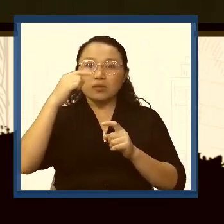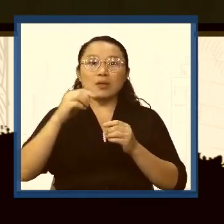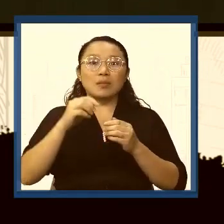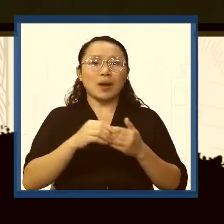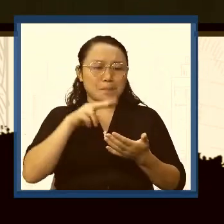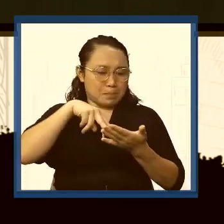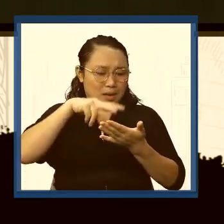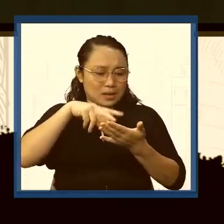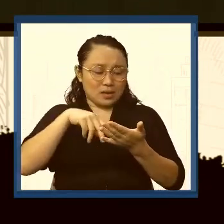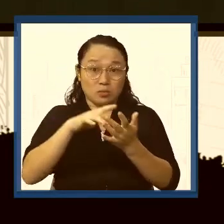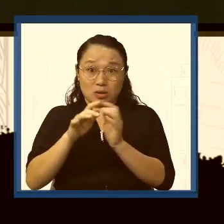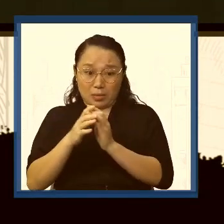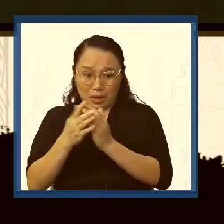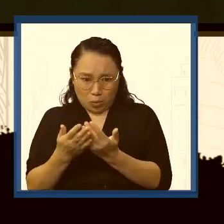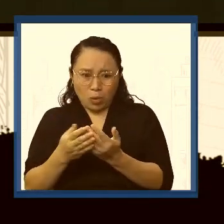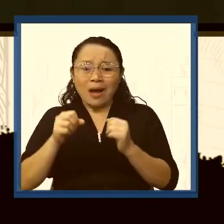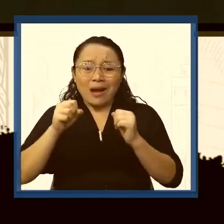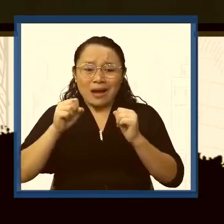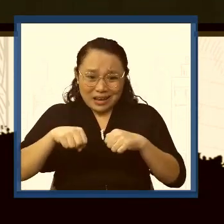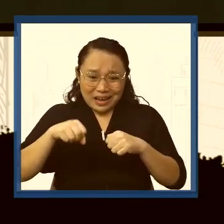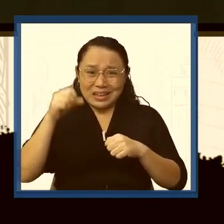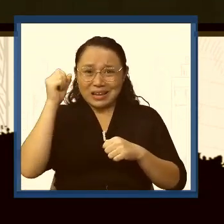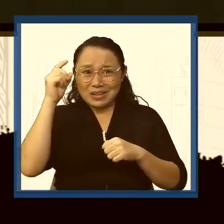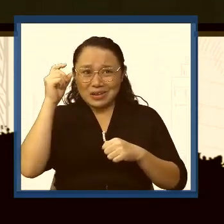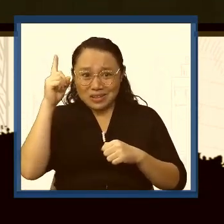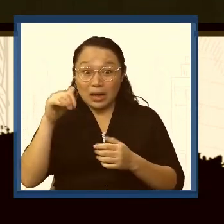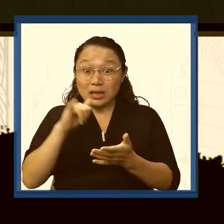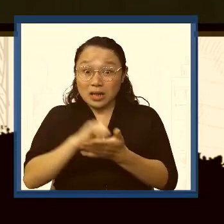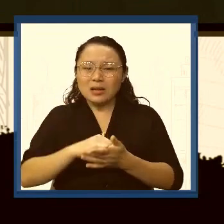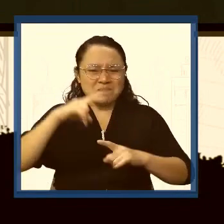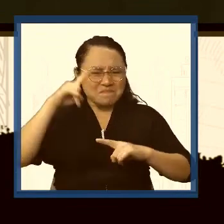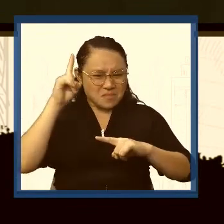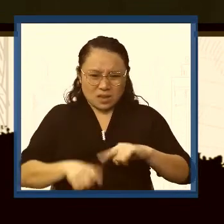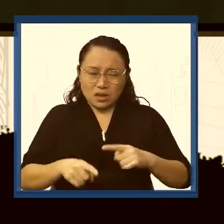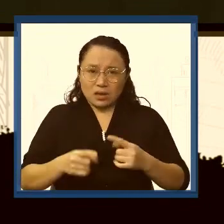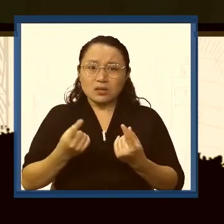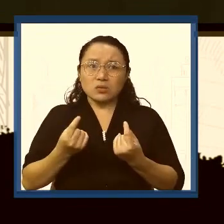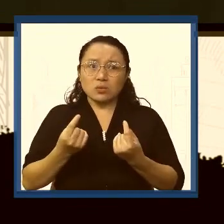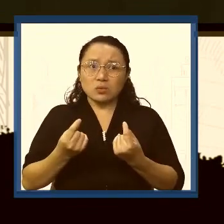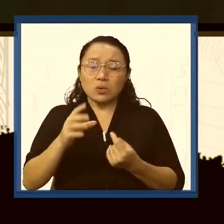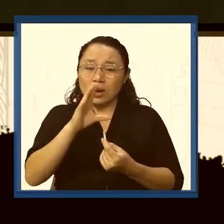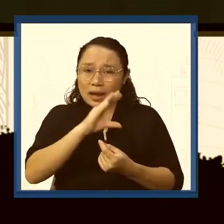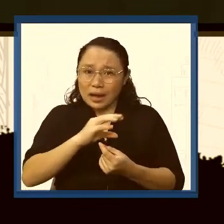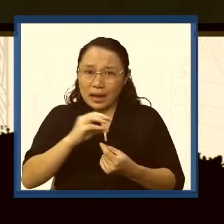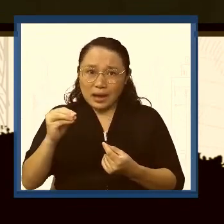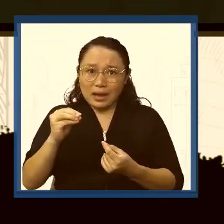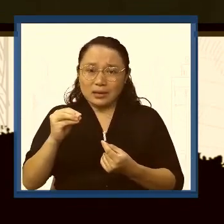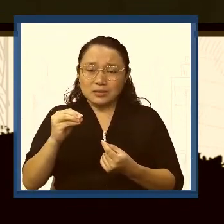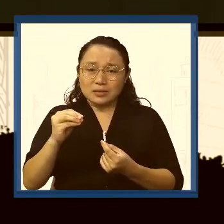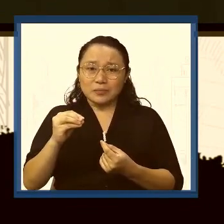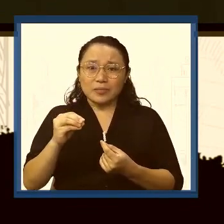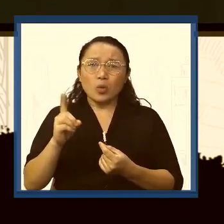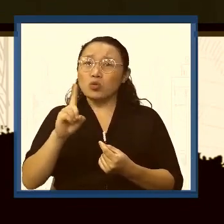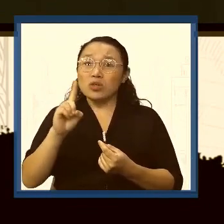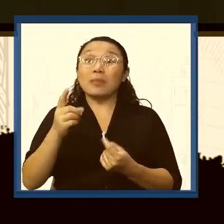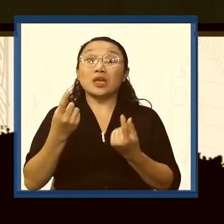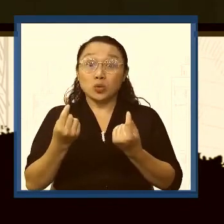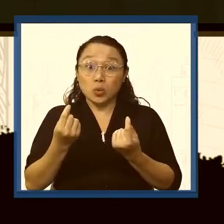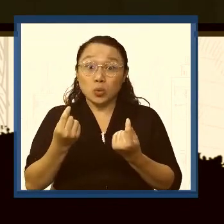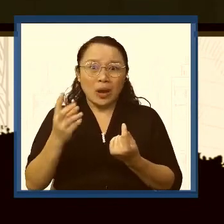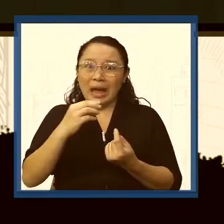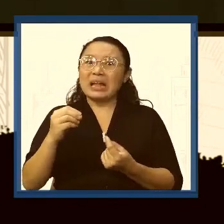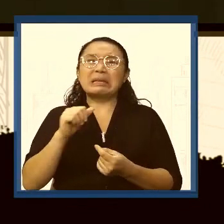balaod, makasabot ka didto sa mga butang angay dili nimo himuon kay kinisya o angay nimo buhaton kay